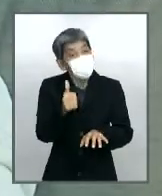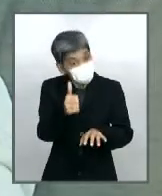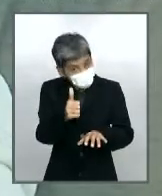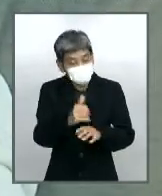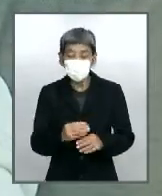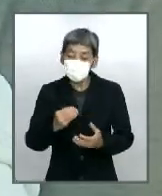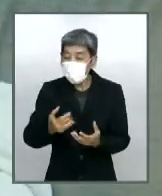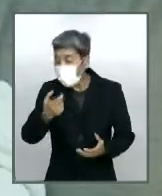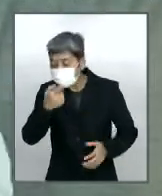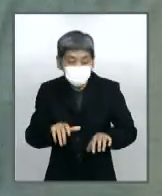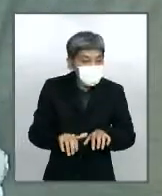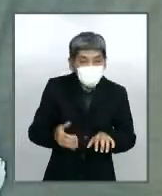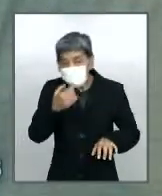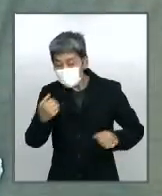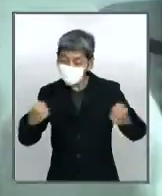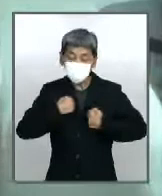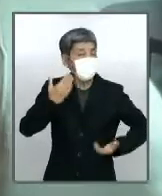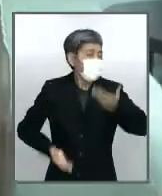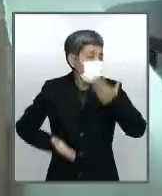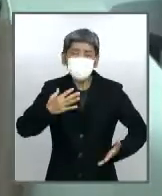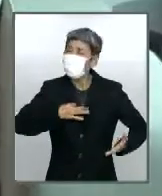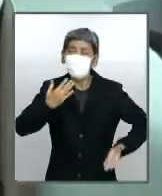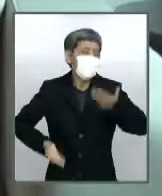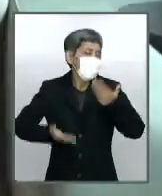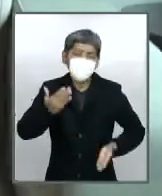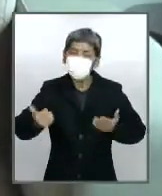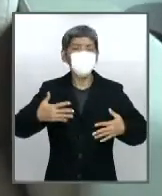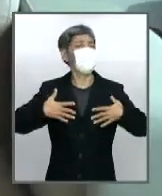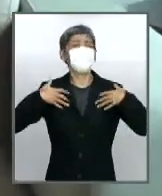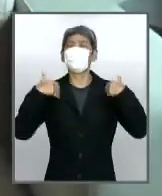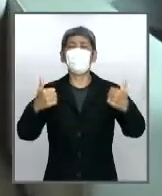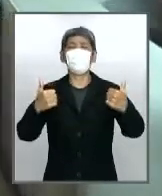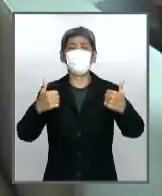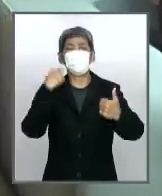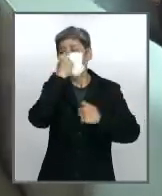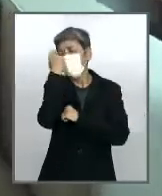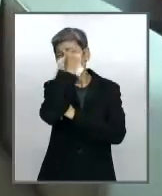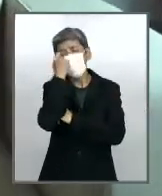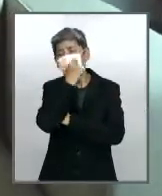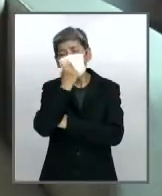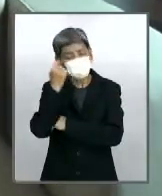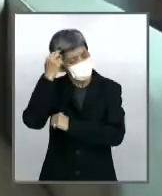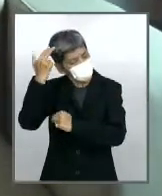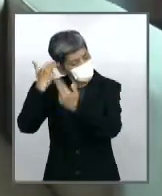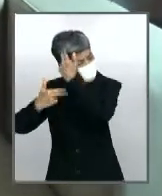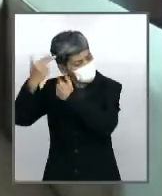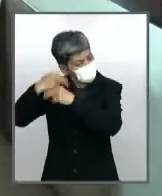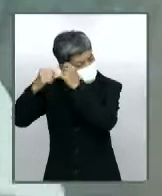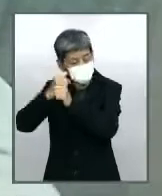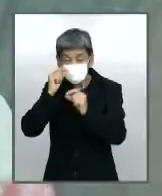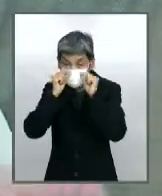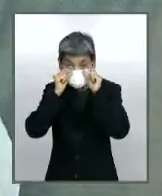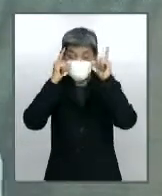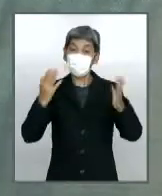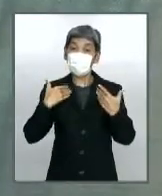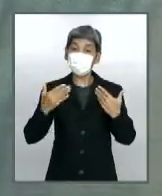ก็ได้จะแบบว่ากินขนมไปด้วยก็ได้แต่งตัวยังไงก็ได้ใส่ชุดอะไรก็ได้สบายมากๆหน้าไม่ต้องแต่งผมไม่ต้องทำบางทีแบบ